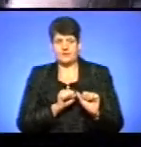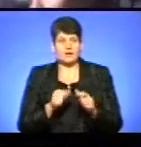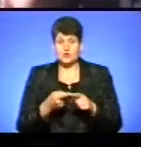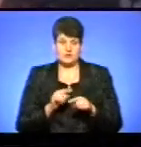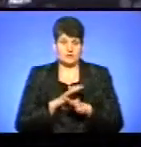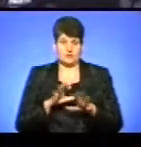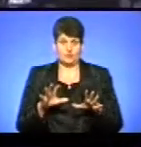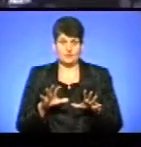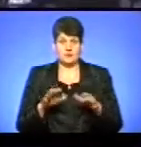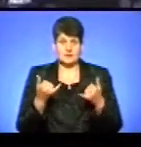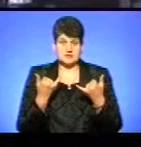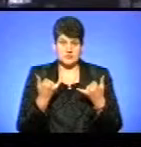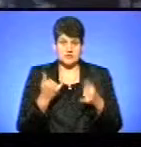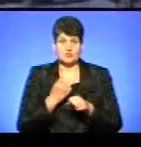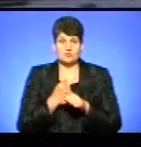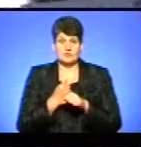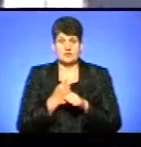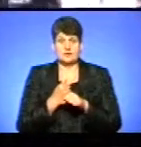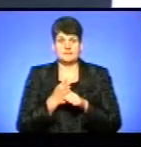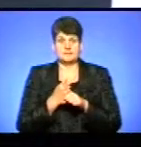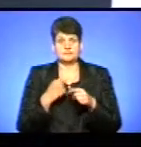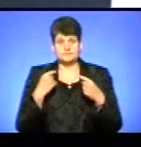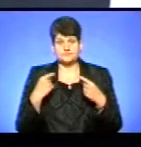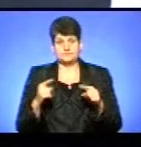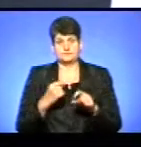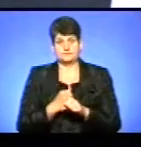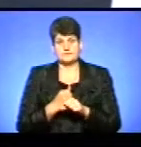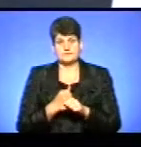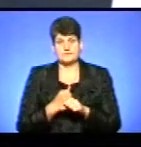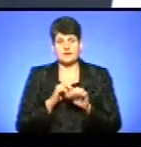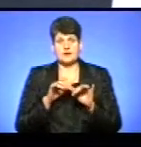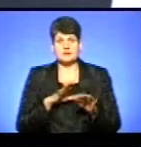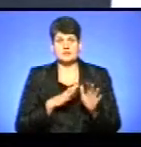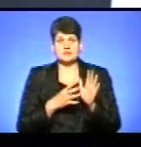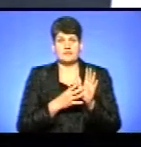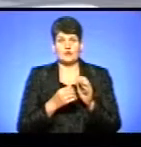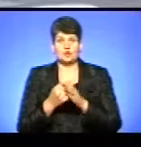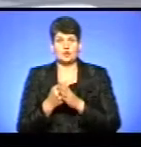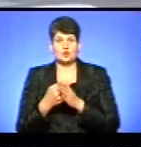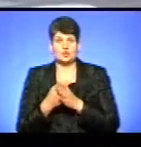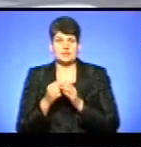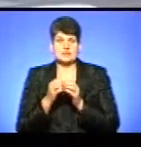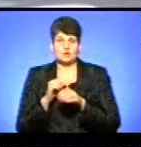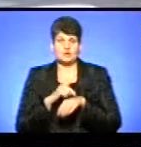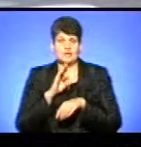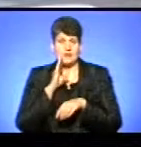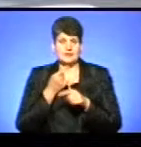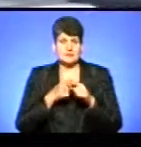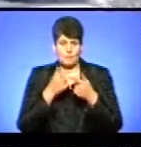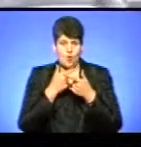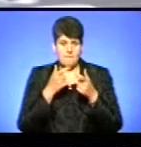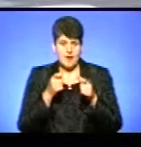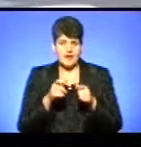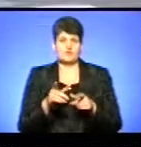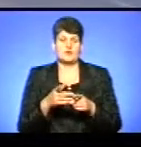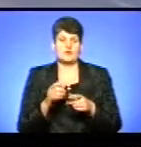відбулося. Але все-таки вони зробили за спиною своїх справ. Акція тривала з 9 до 10 години ранку. Це попереджувальна акція,